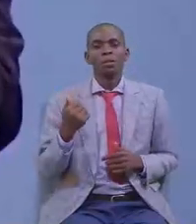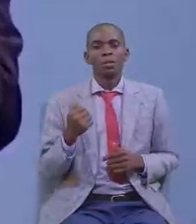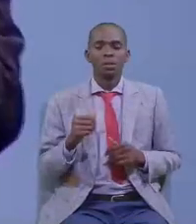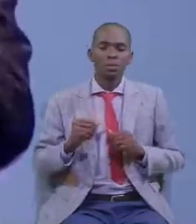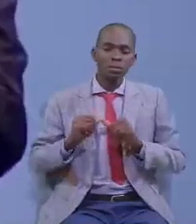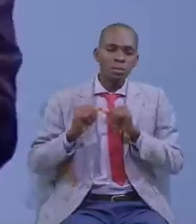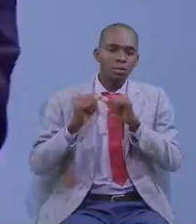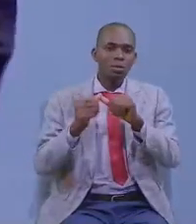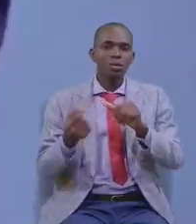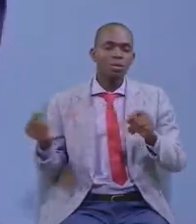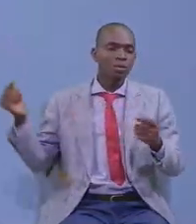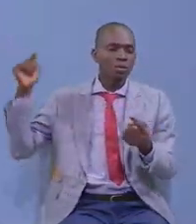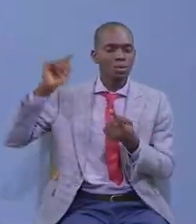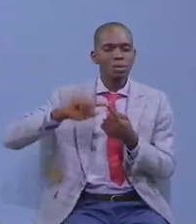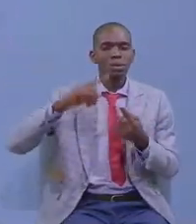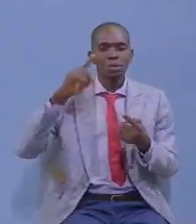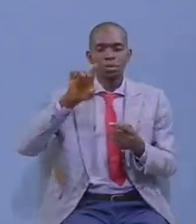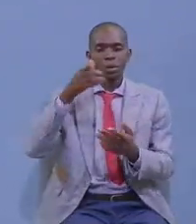Jusqu'à la fin.